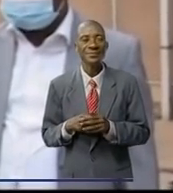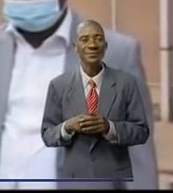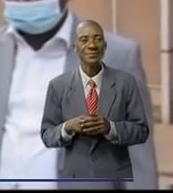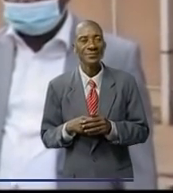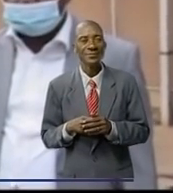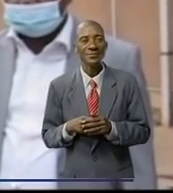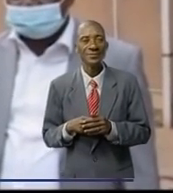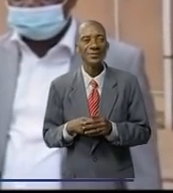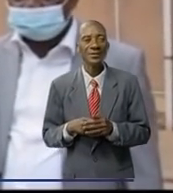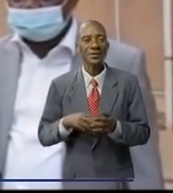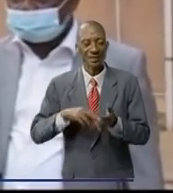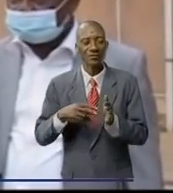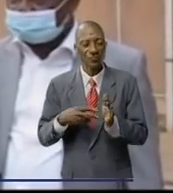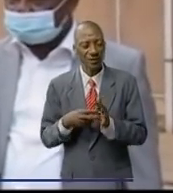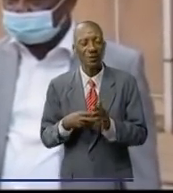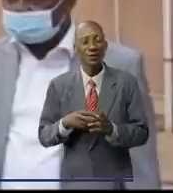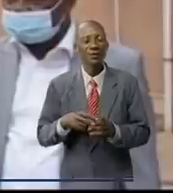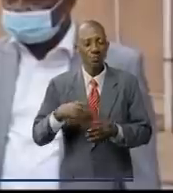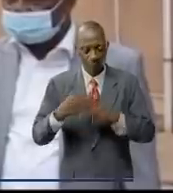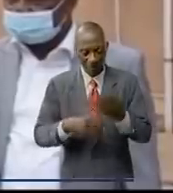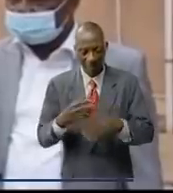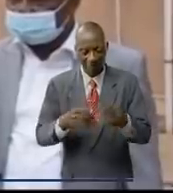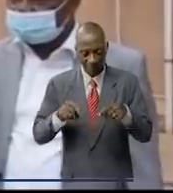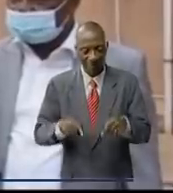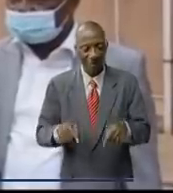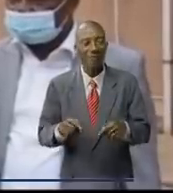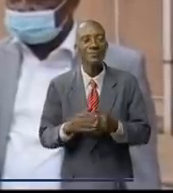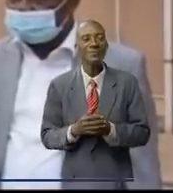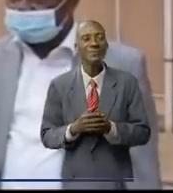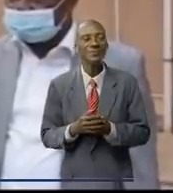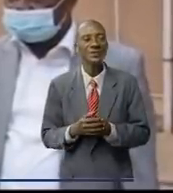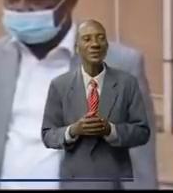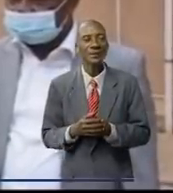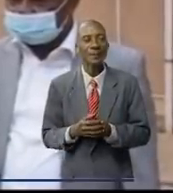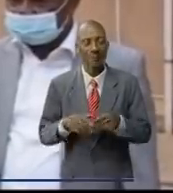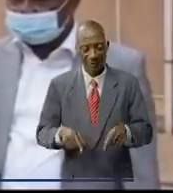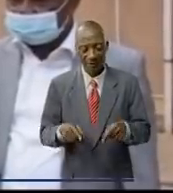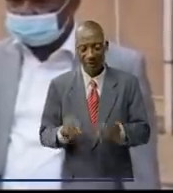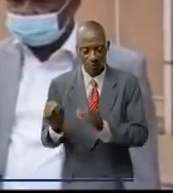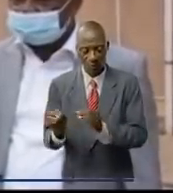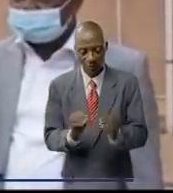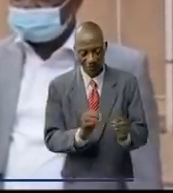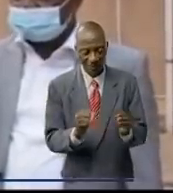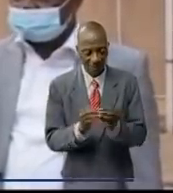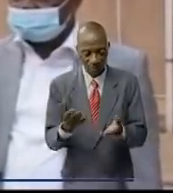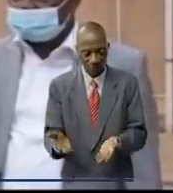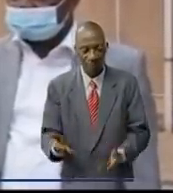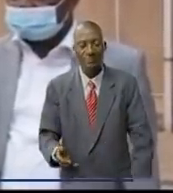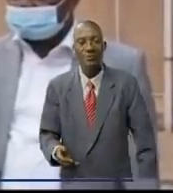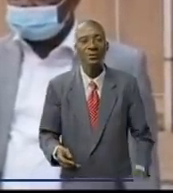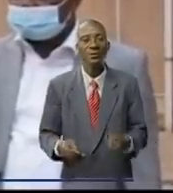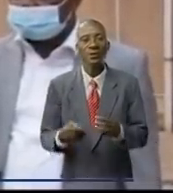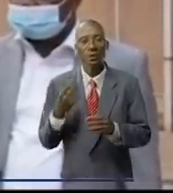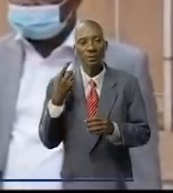l'OMS va se retirer. Maintenant, cette revue que nous venons d'organiser, c'est pour